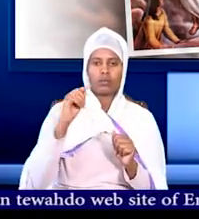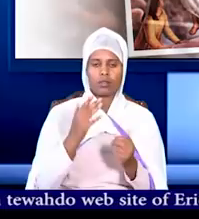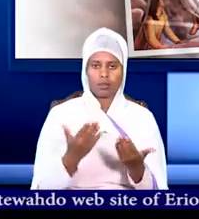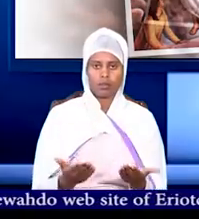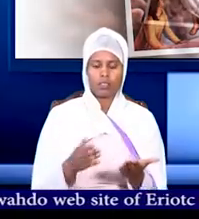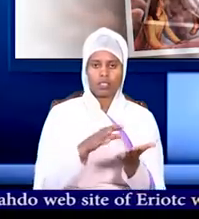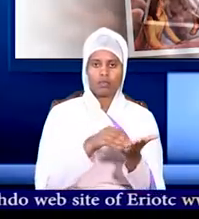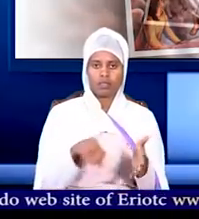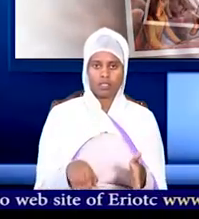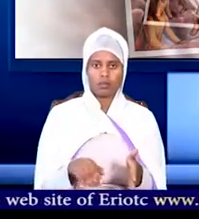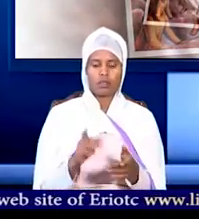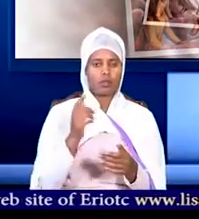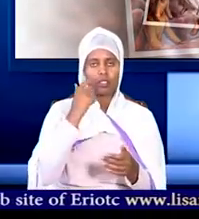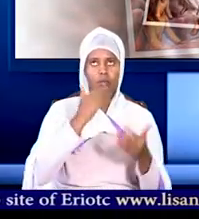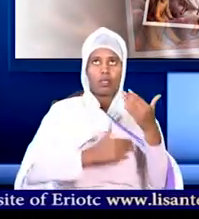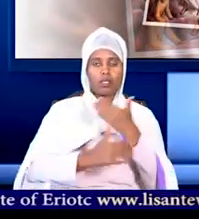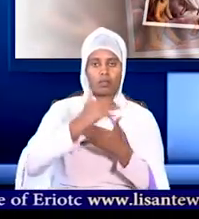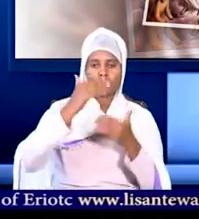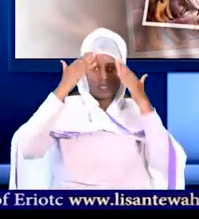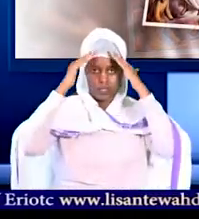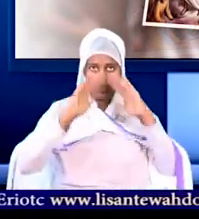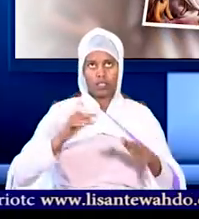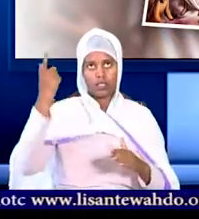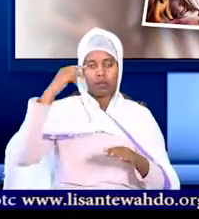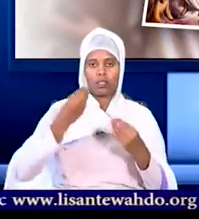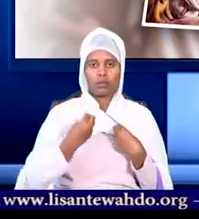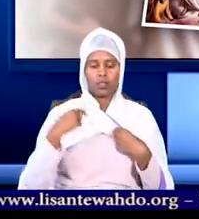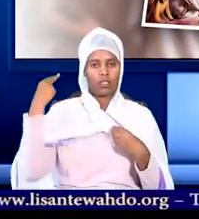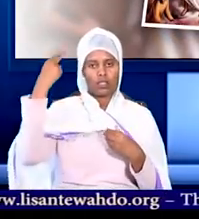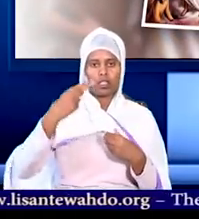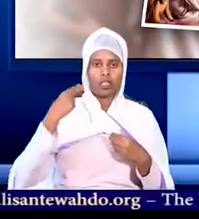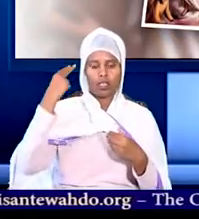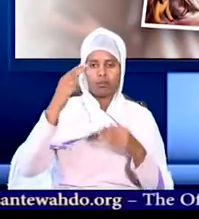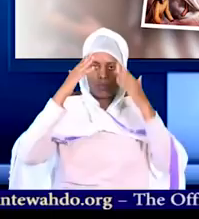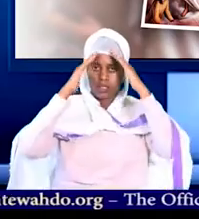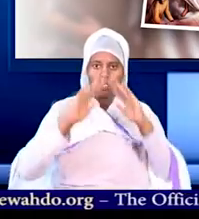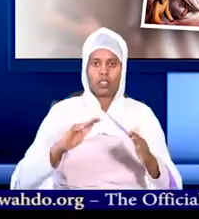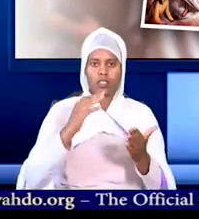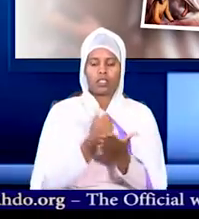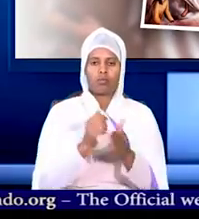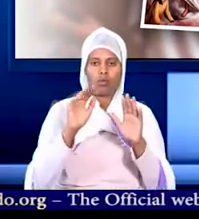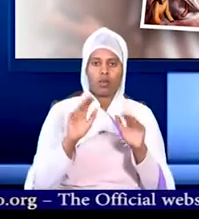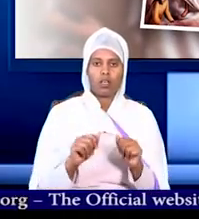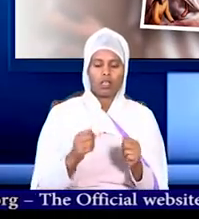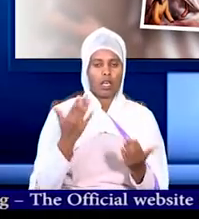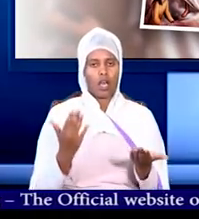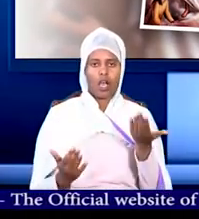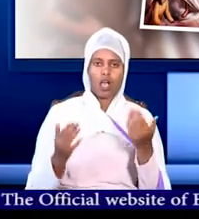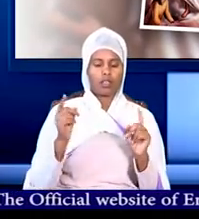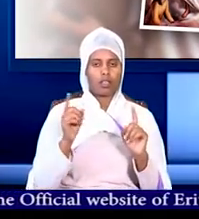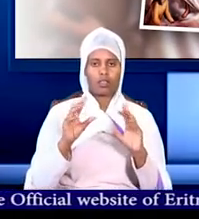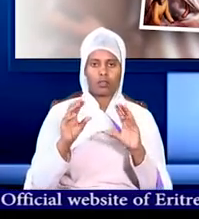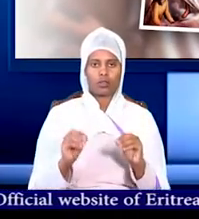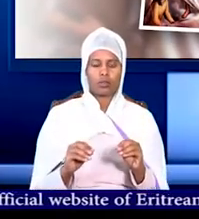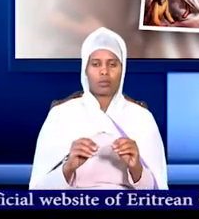እዚ እንድሕር ገርና እንሆ በዛ ምድራዊት ዘይኮነት በታ ሰማያዊት ፀጋ ክንለብስ ኢና። ናይ ዘለዓለማዊ ፀጋ ድማ ክንረክብ ሞሃና